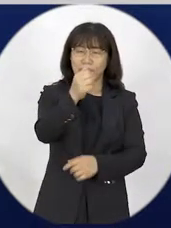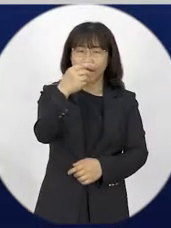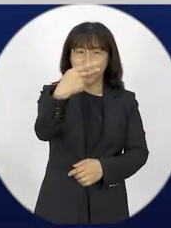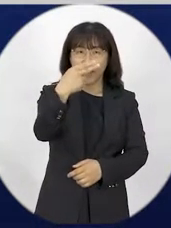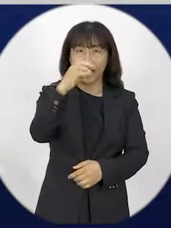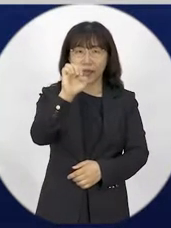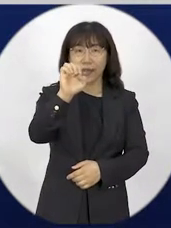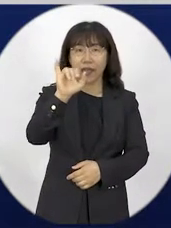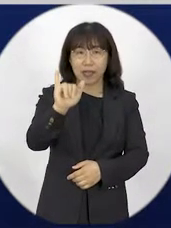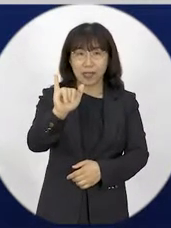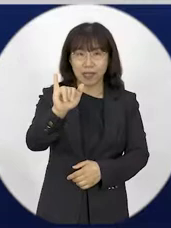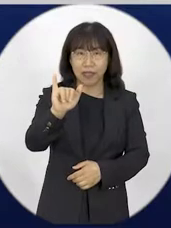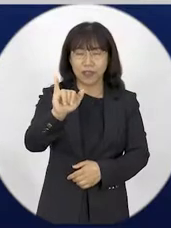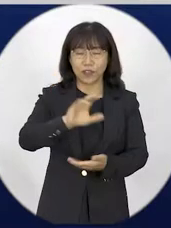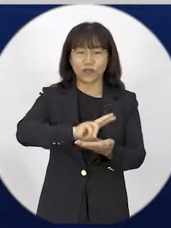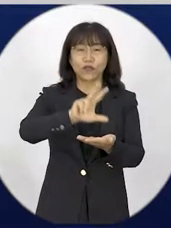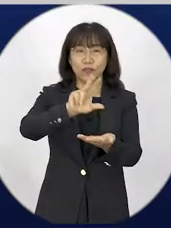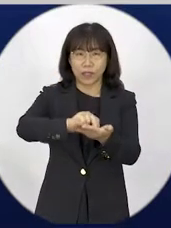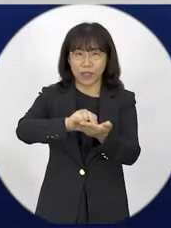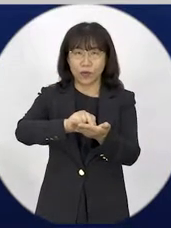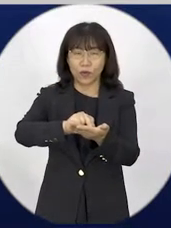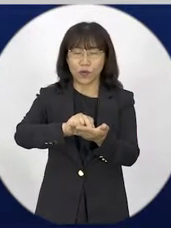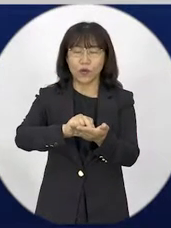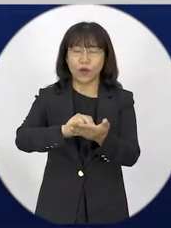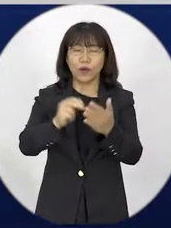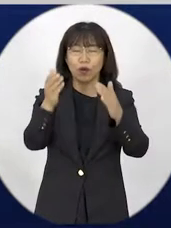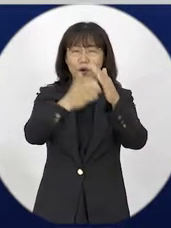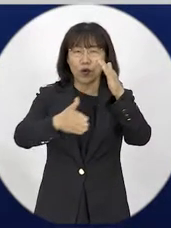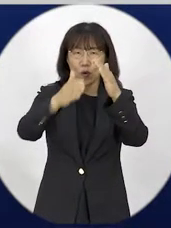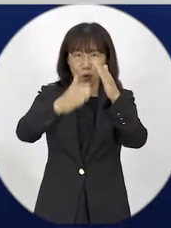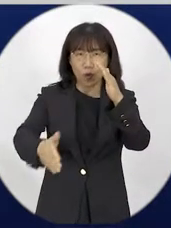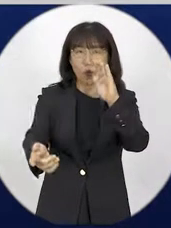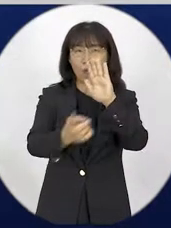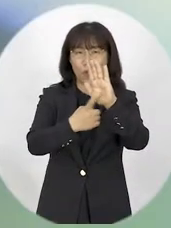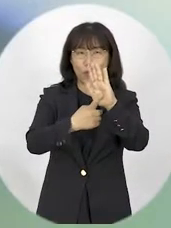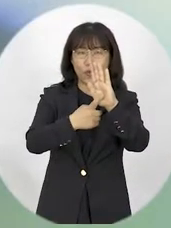2일까지 자치분권 유튜브 영상 공모전을 개최합니다.